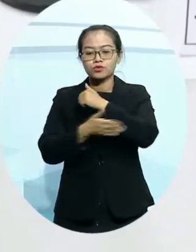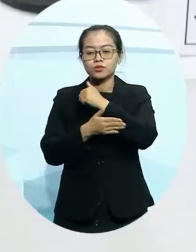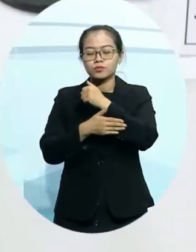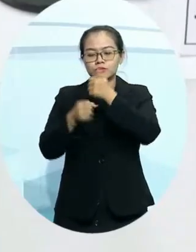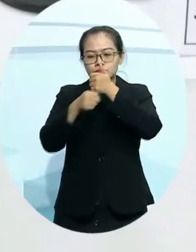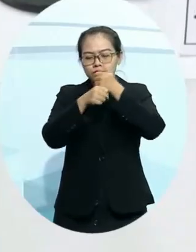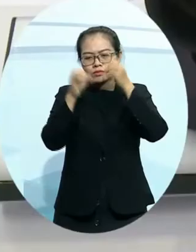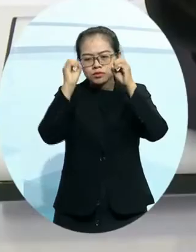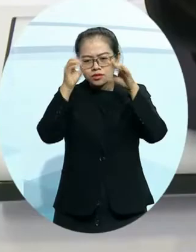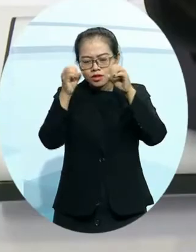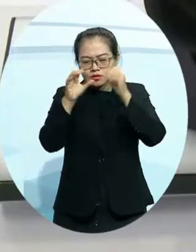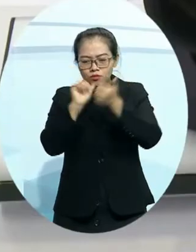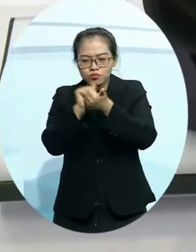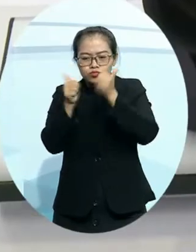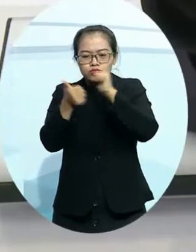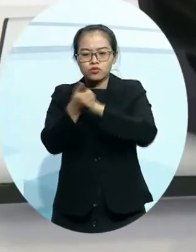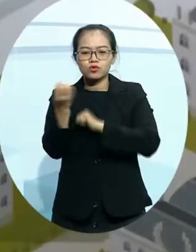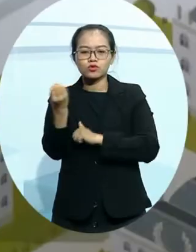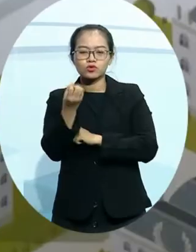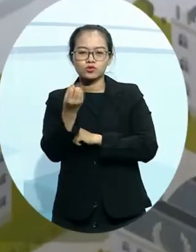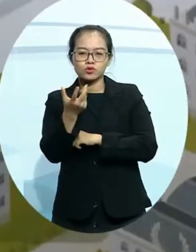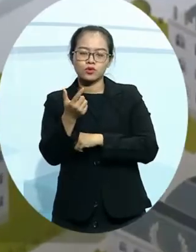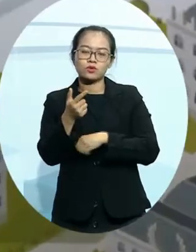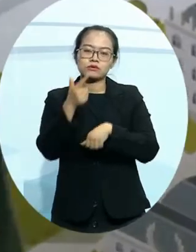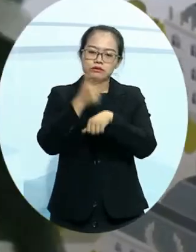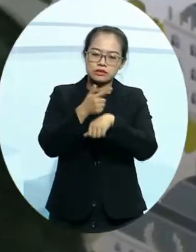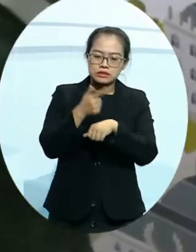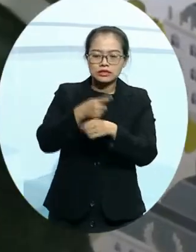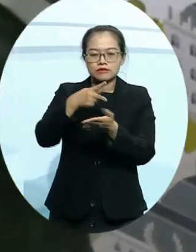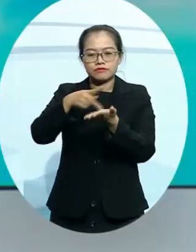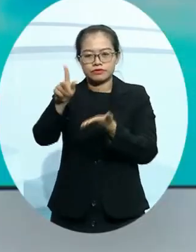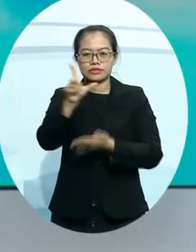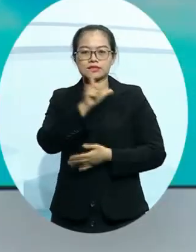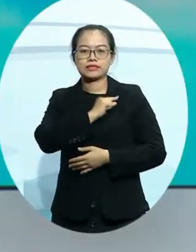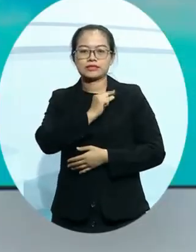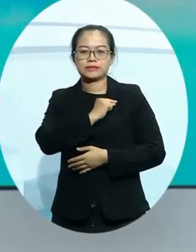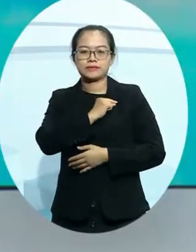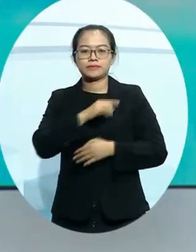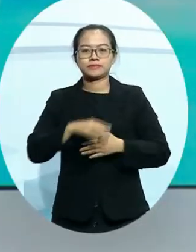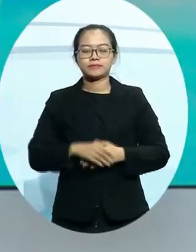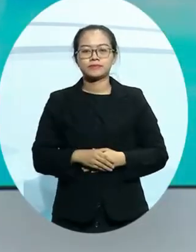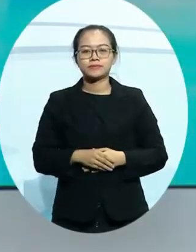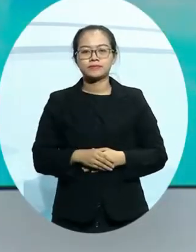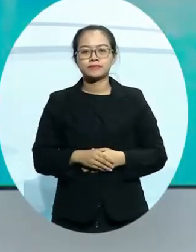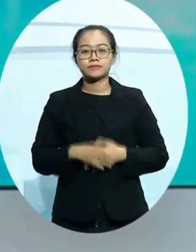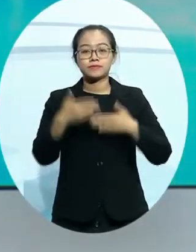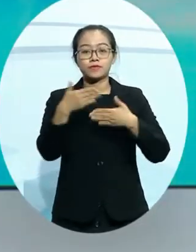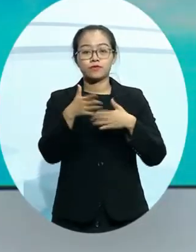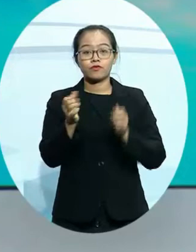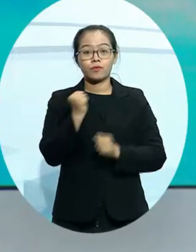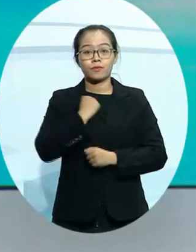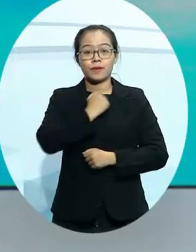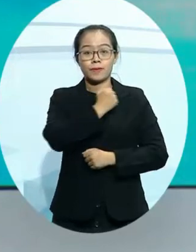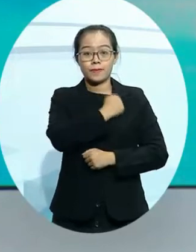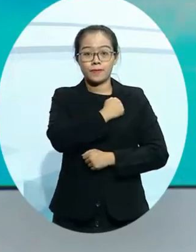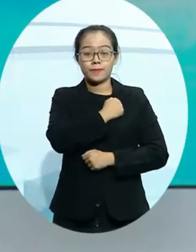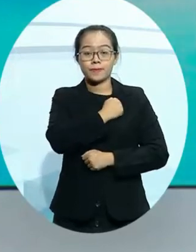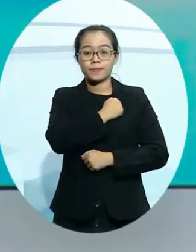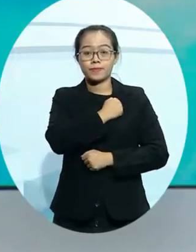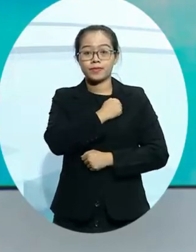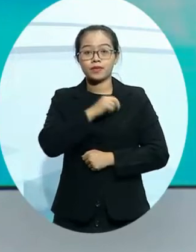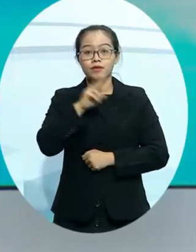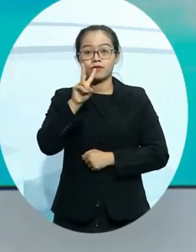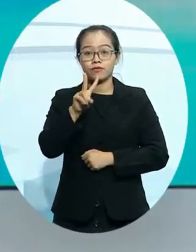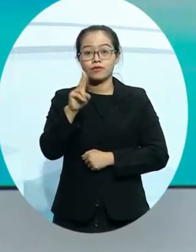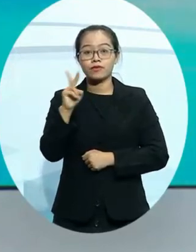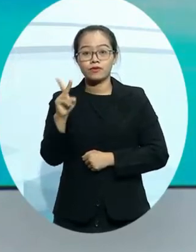tối ưu hóa công tác quản lý, tiết kiệm thời gian chi phí cho nhà trường. Phòng khám đa khoa quốc tế Việt Healthcare và Ủy